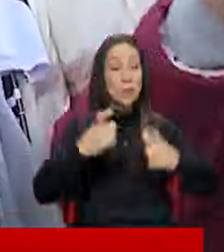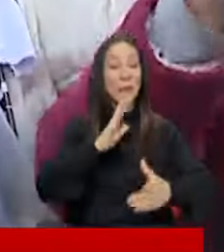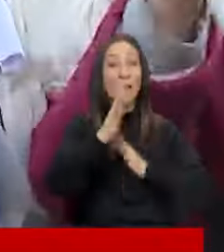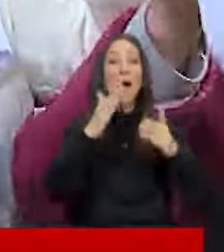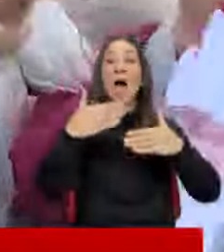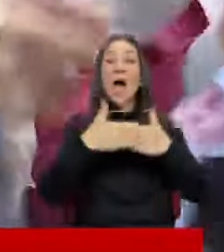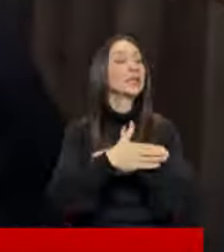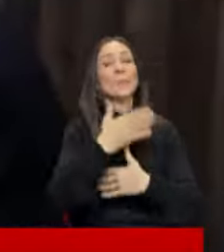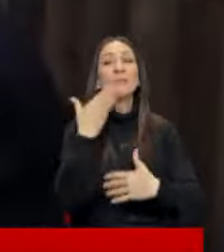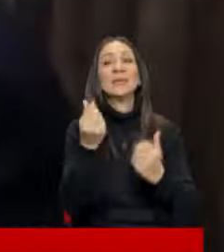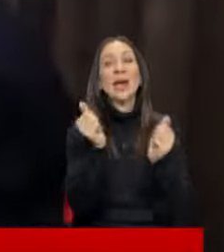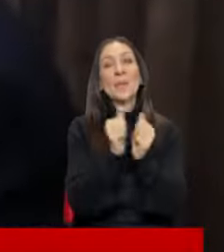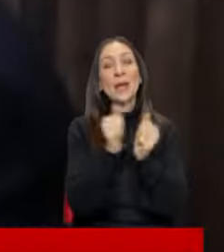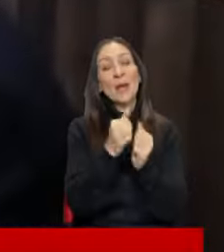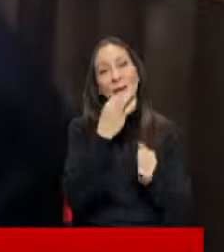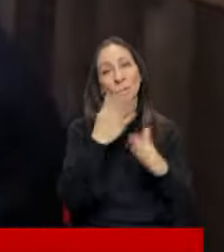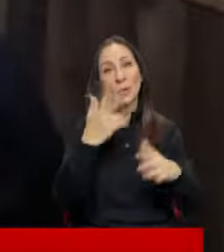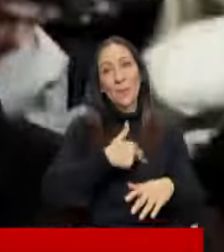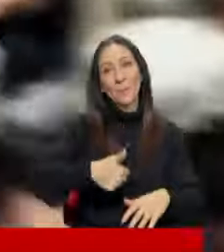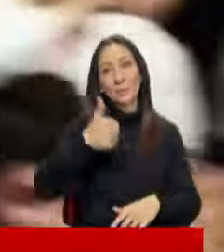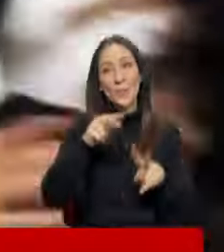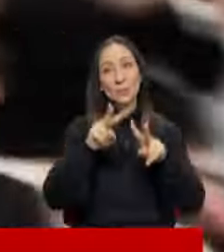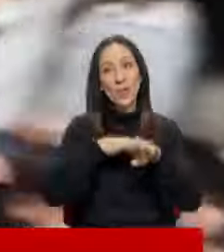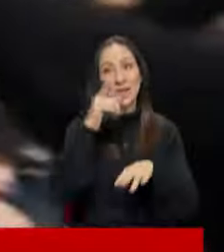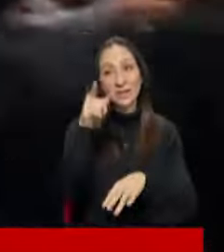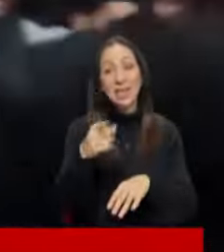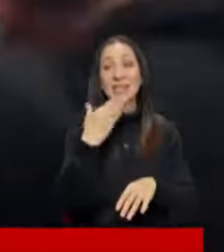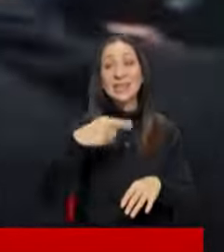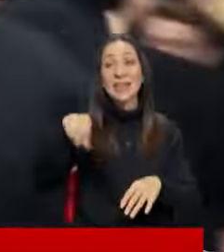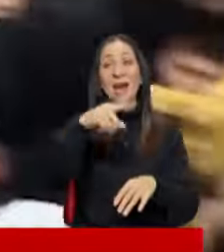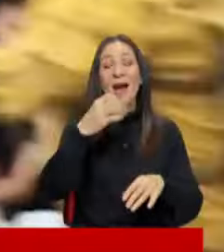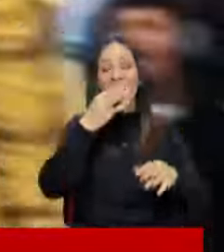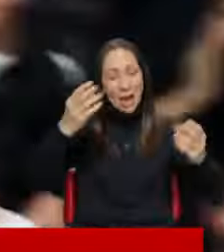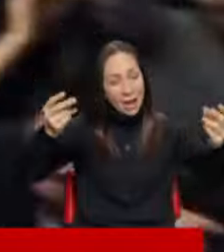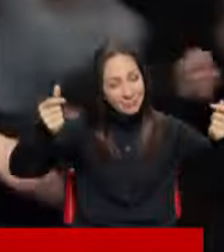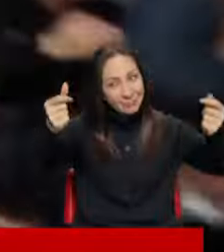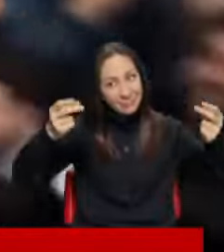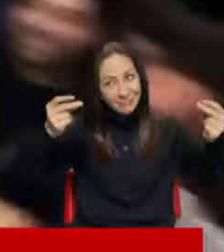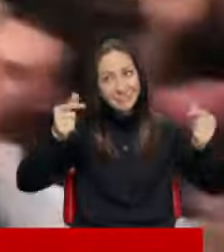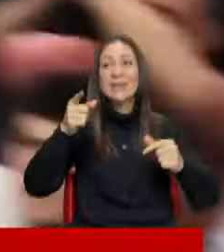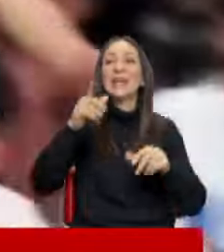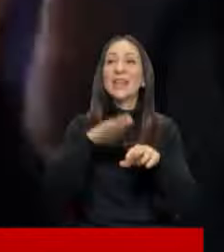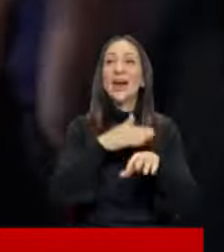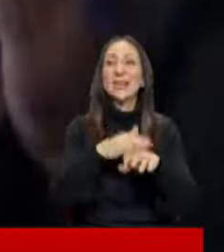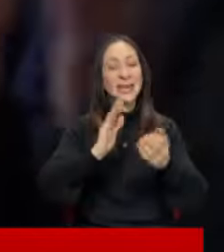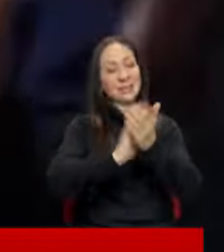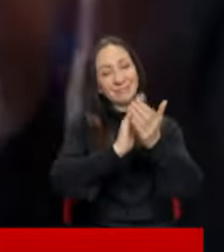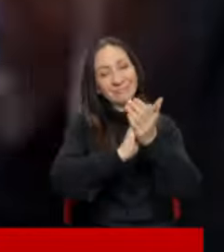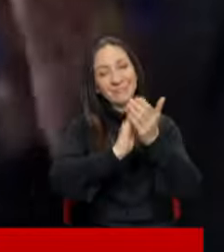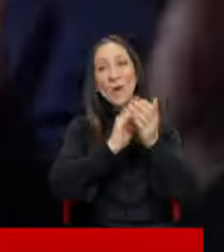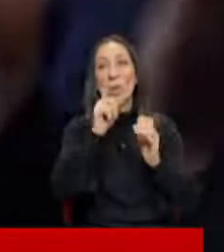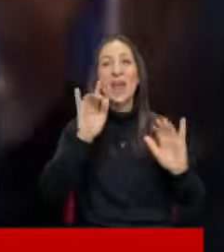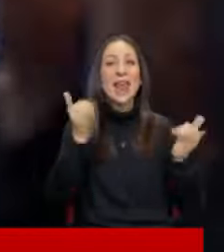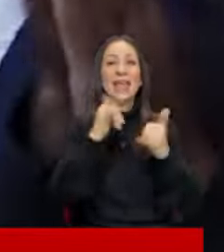Meydanlarda, akşamda gençlerleydi Ankara Büyükşehir Belediye Başkanı Mansur Yavaş. Gençler Ankara havalarını oynadı. Yavaş da alkışlarla